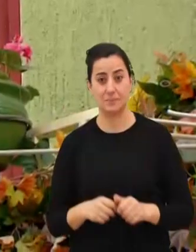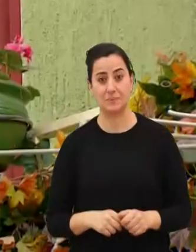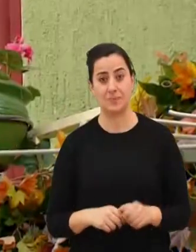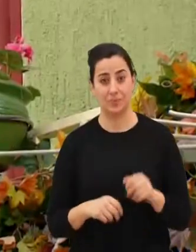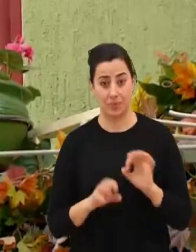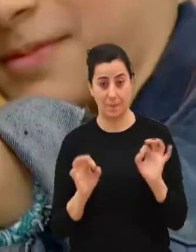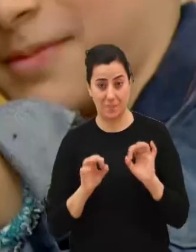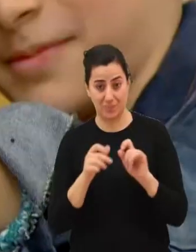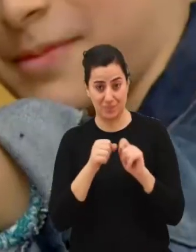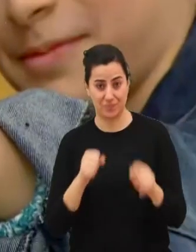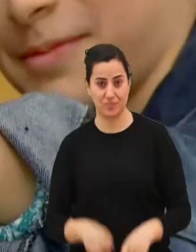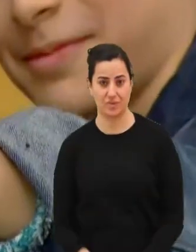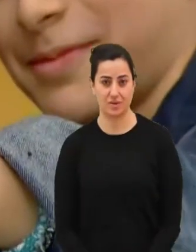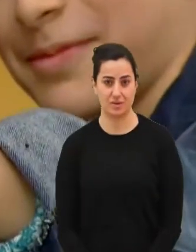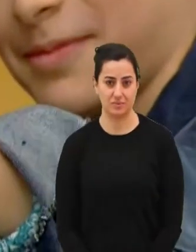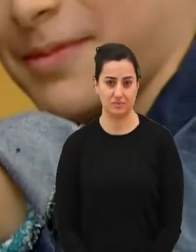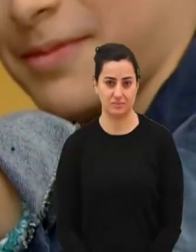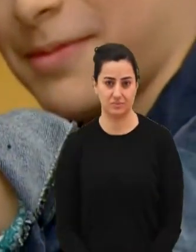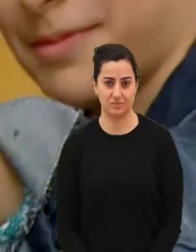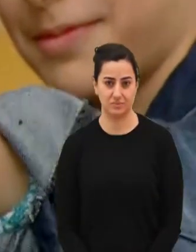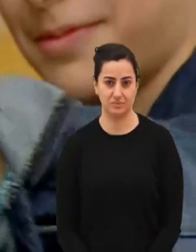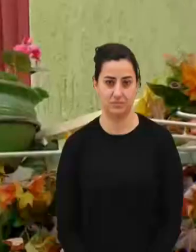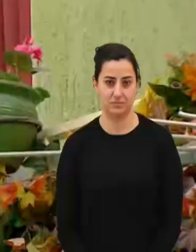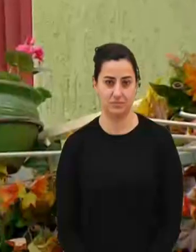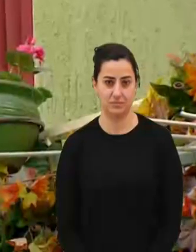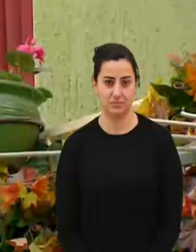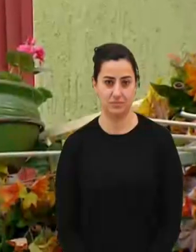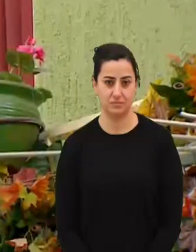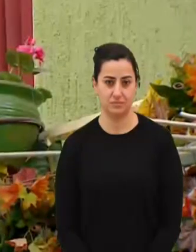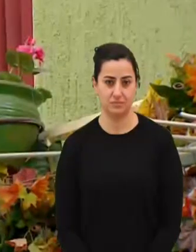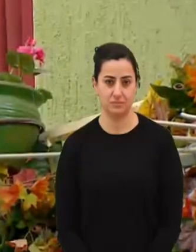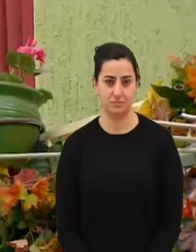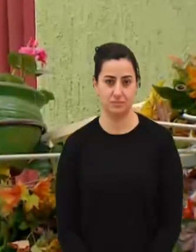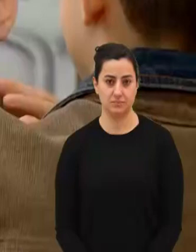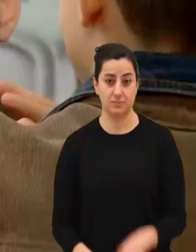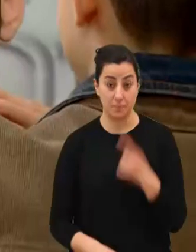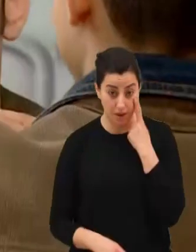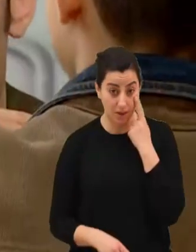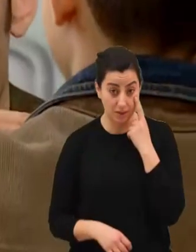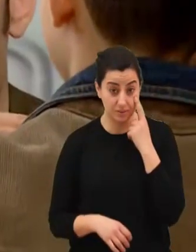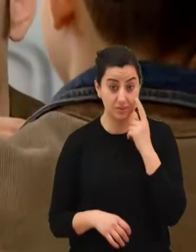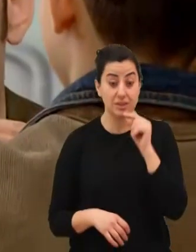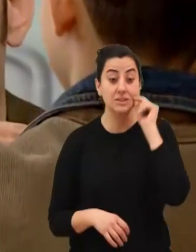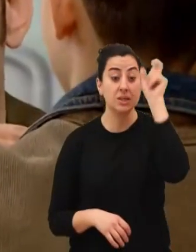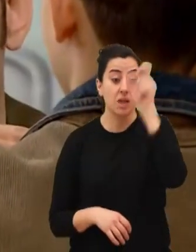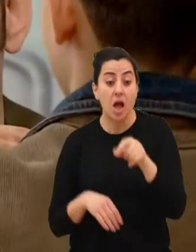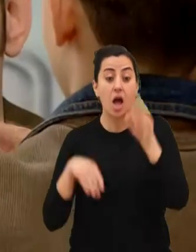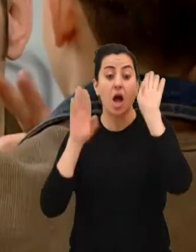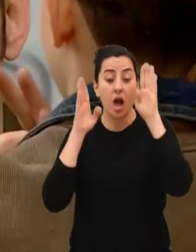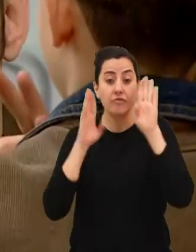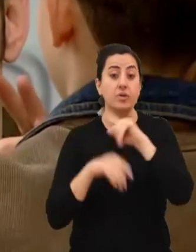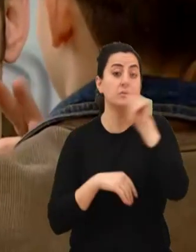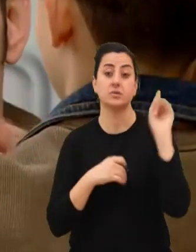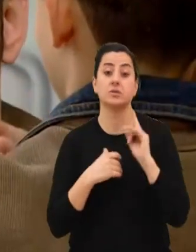şöyle koyalım arasına. Bak bir kere daha söylüyorum. İnsanlara, hayvanlara,